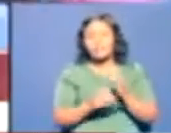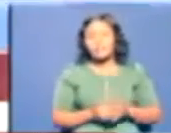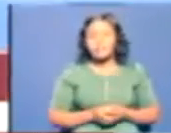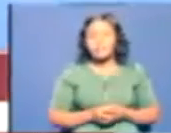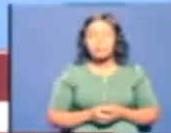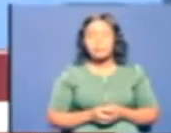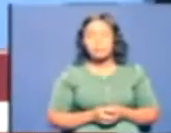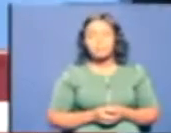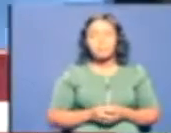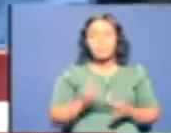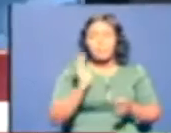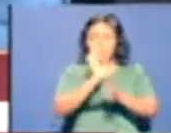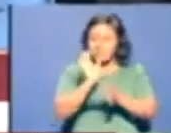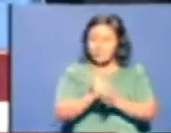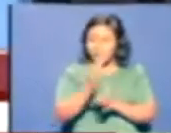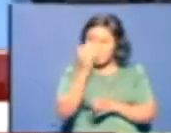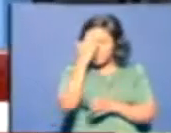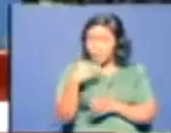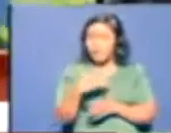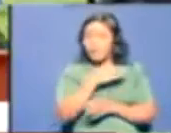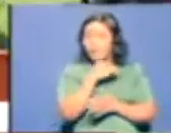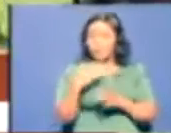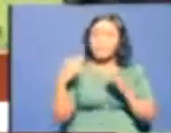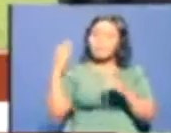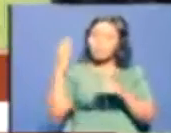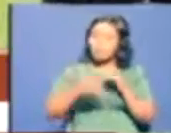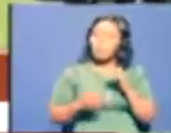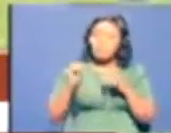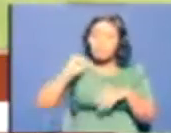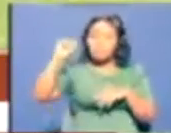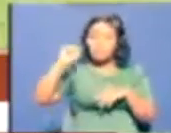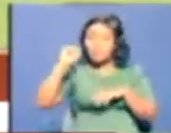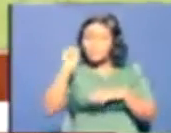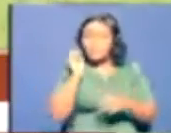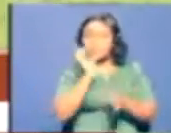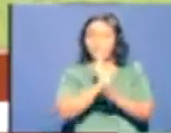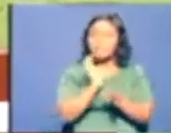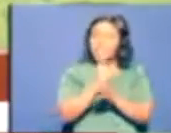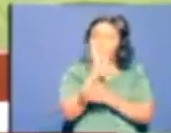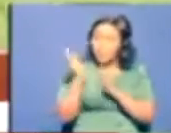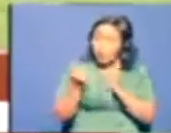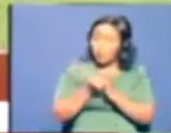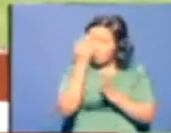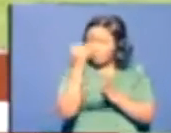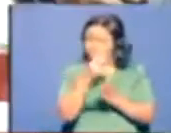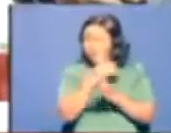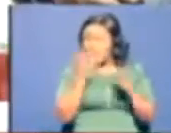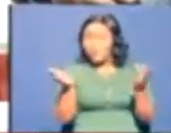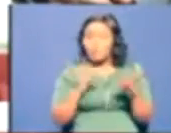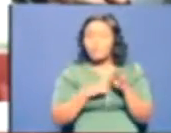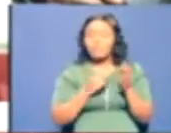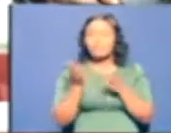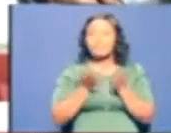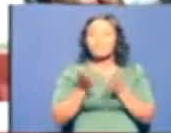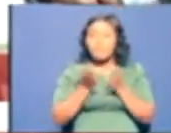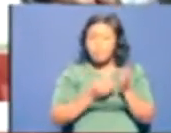Kanisa Katoliki limepiga marufuku mara moja hotuba za kisiasa katika kanisa hilo ama wakati wa misa za sherehe. Mwenyekiti mpya wa